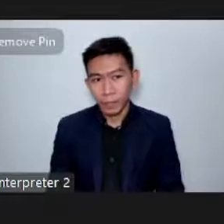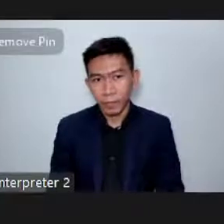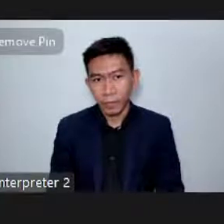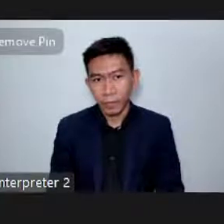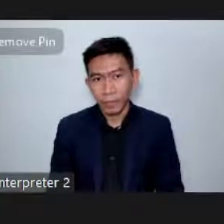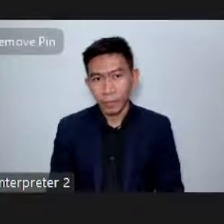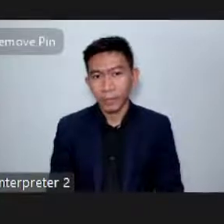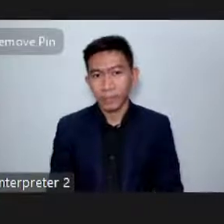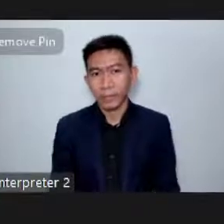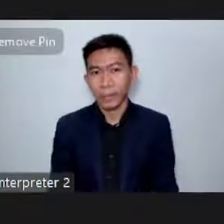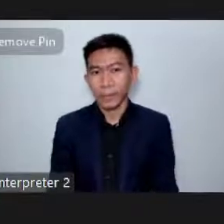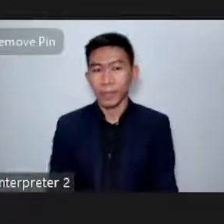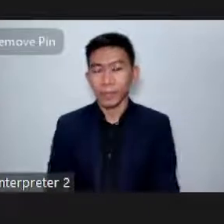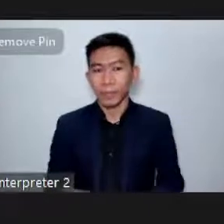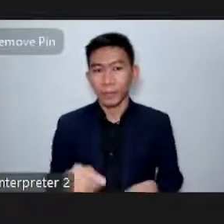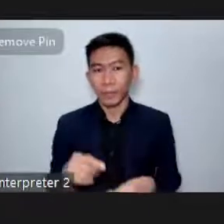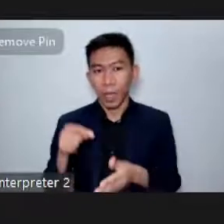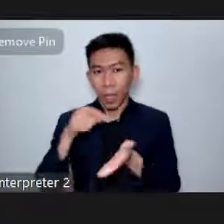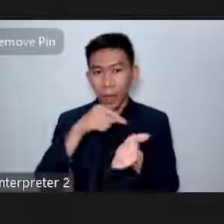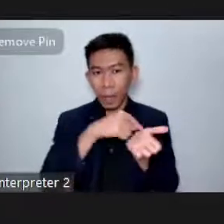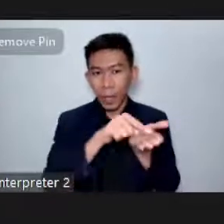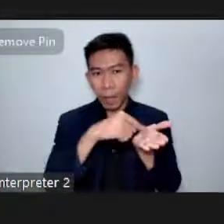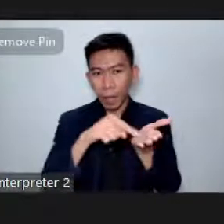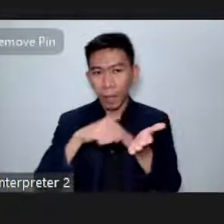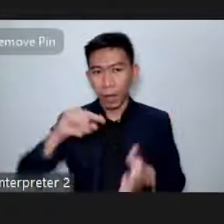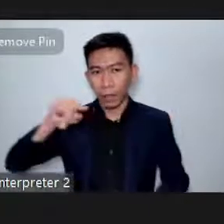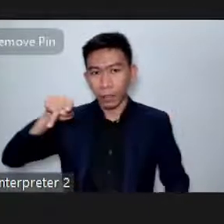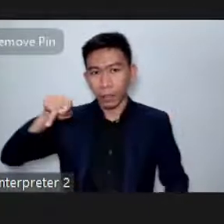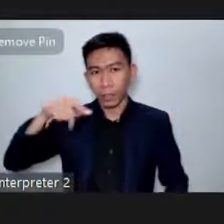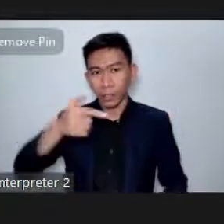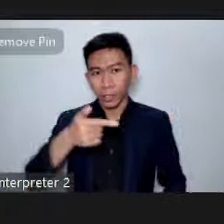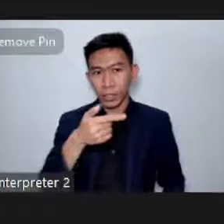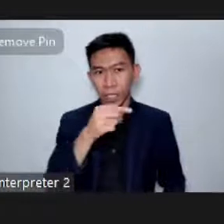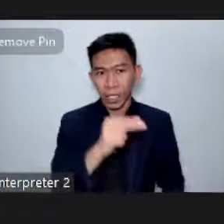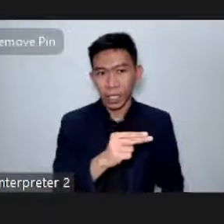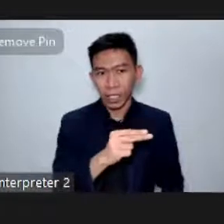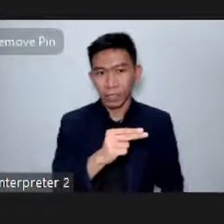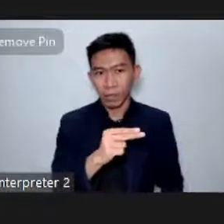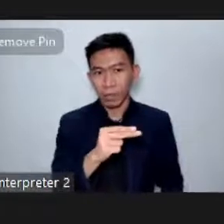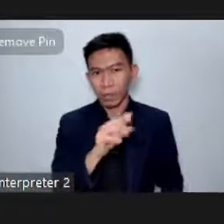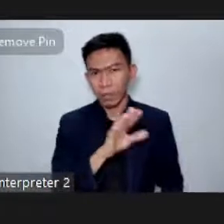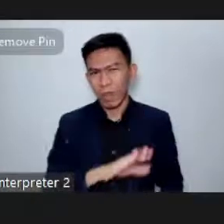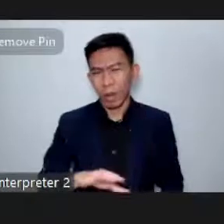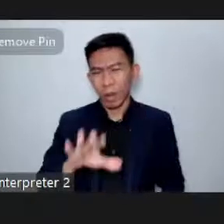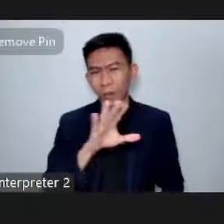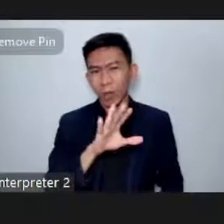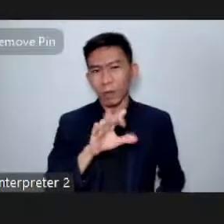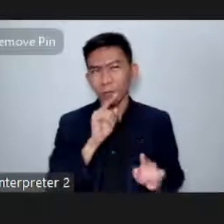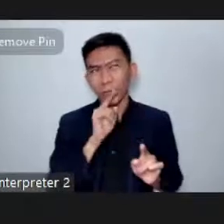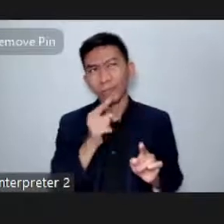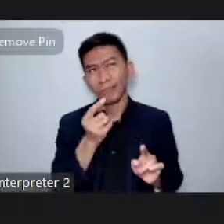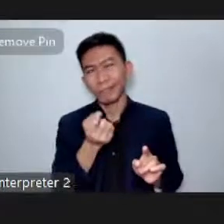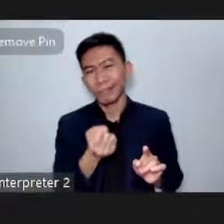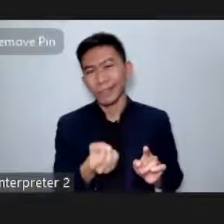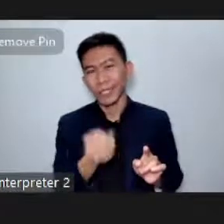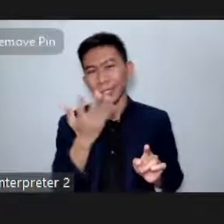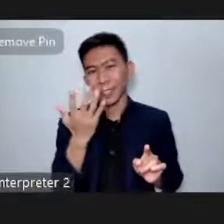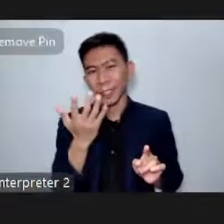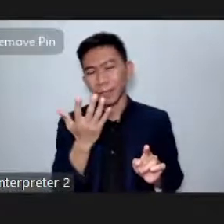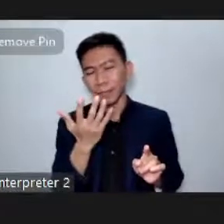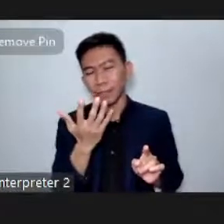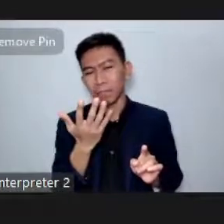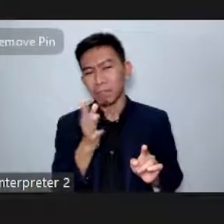Kasi ma'am, totally, yung nagastos namin sa PGX, mulat-mulat, gumastos na rin kami ng